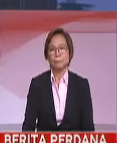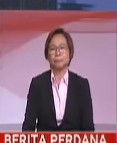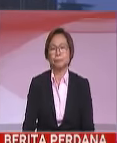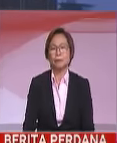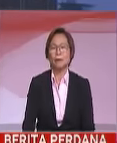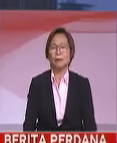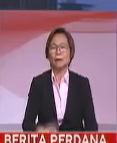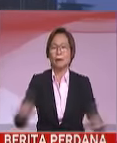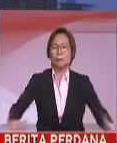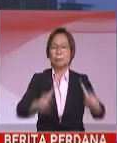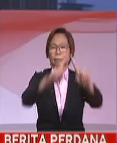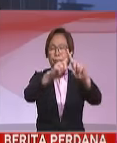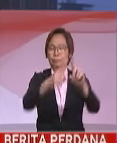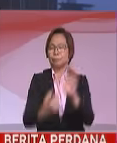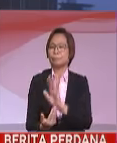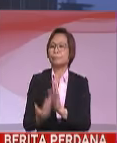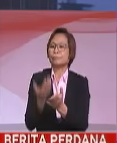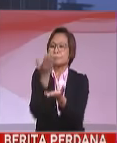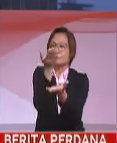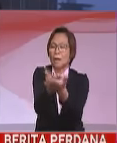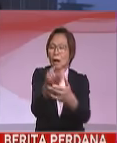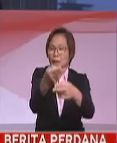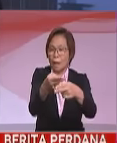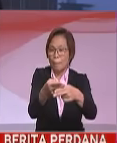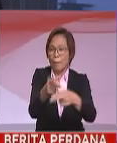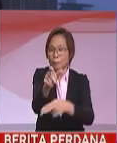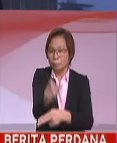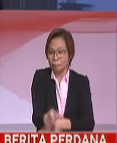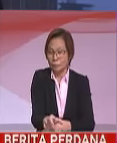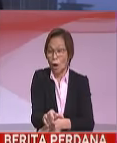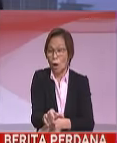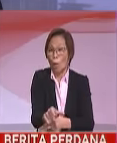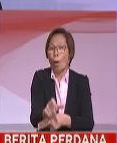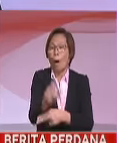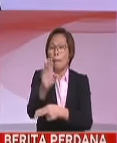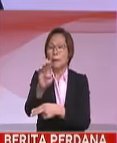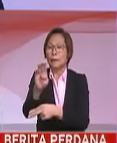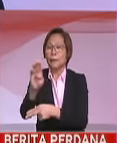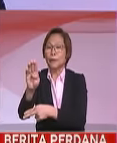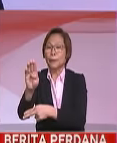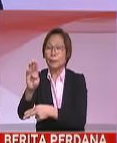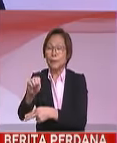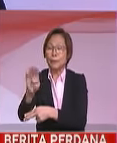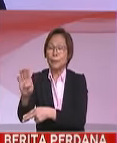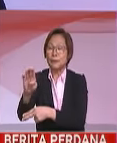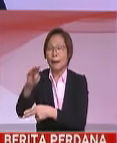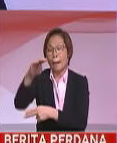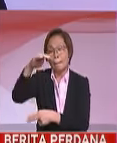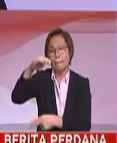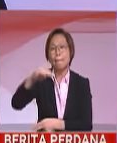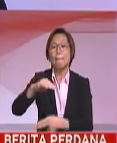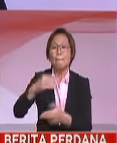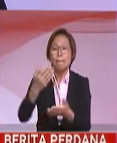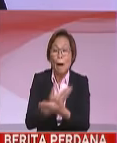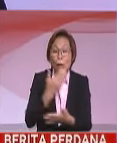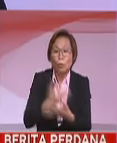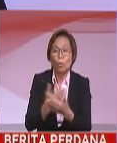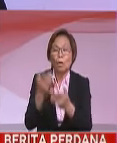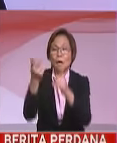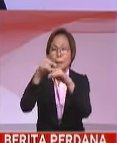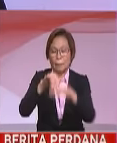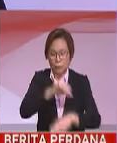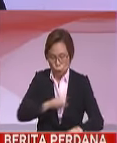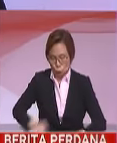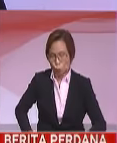Baik, UMNO akan mempersembahkan nama calon Menteri Besar Perak yang baru kepada Sultan Perak, Sultan Nazrin Muizzuddin Shah secepat